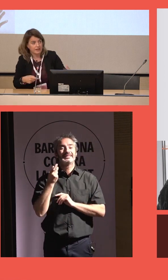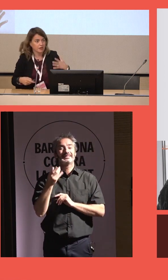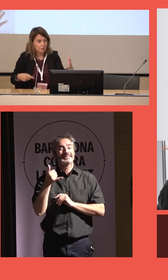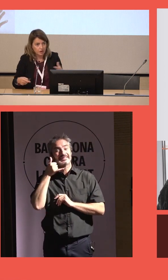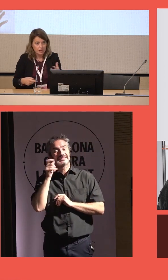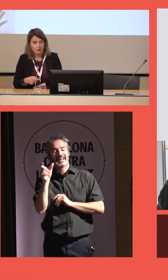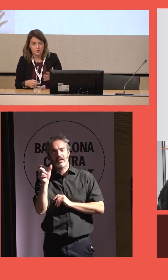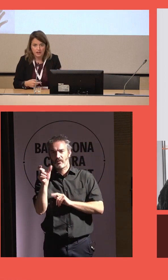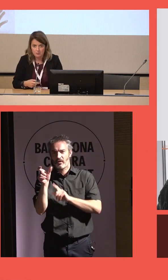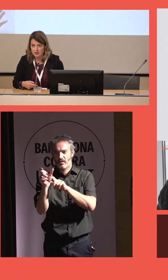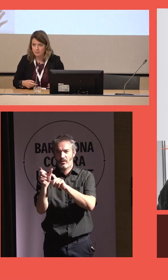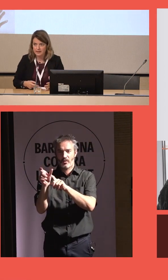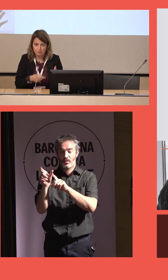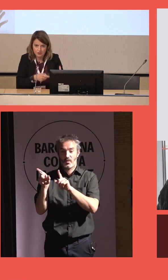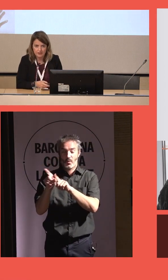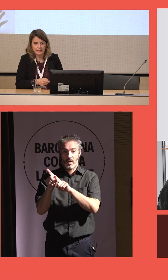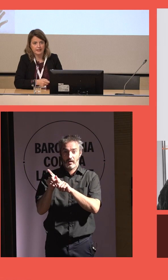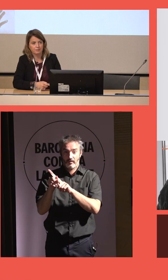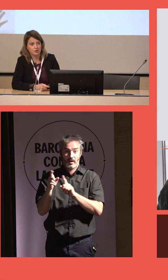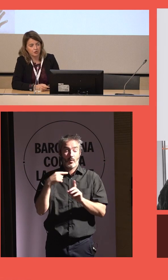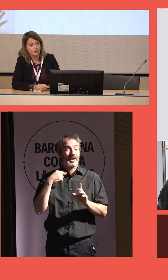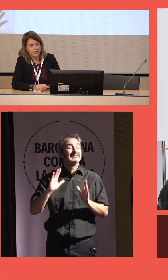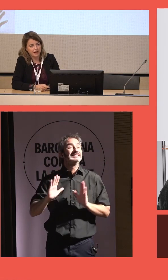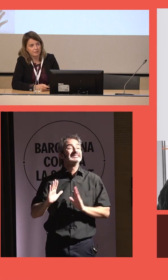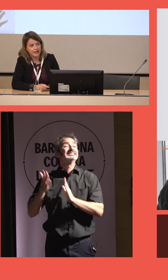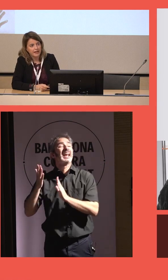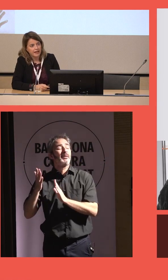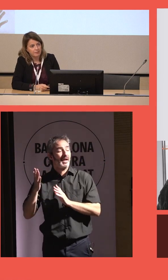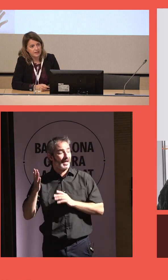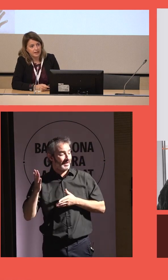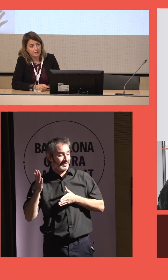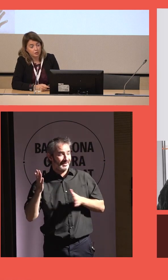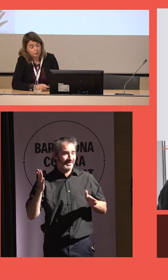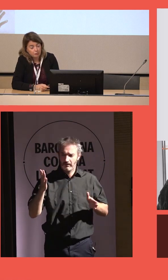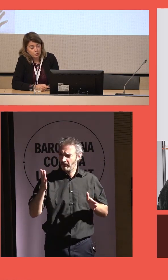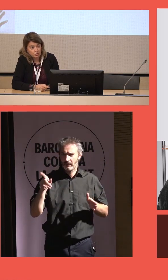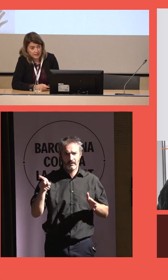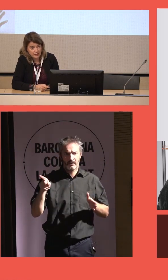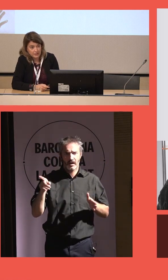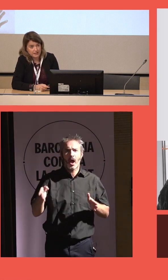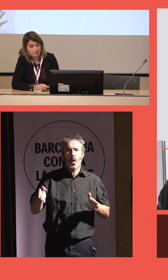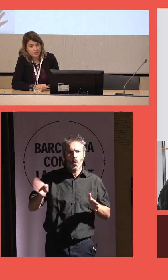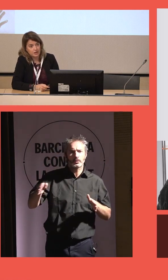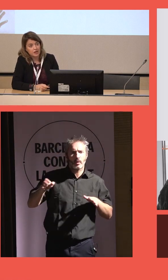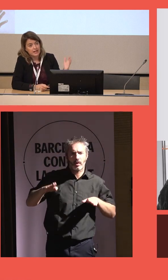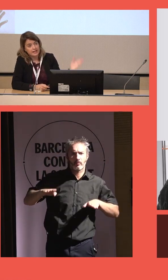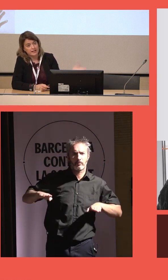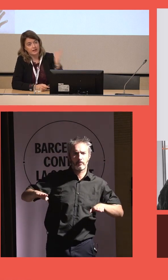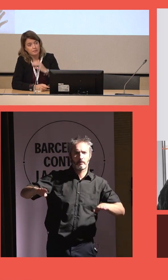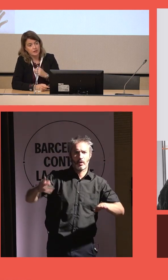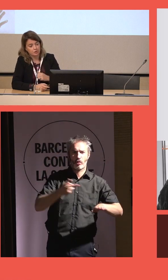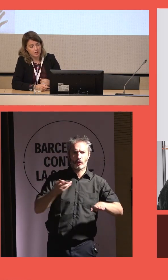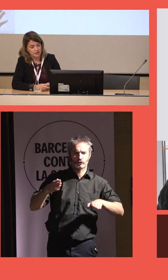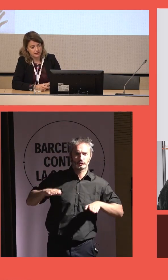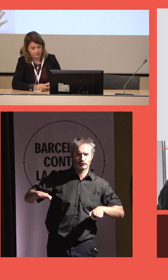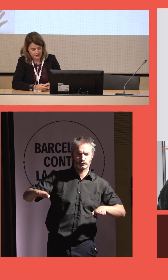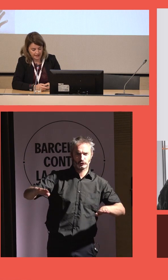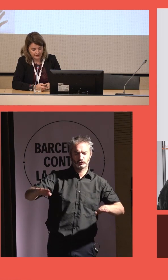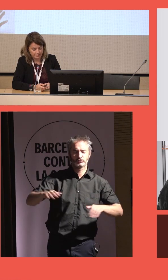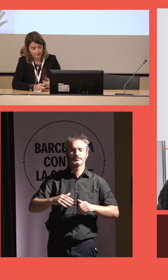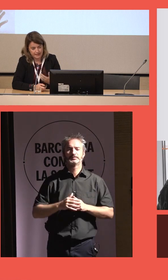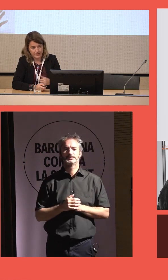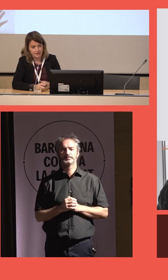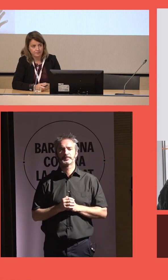telèfon que va ser com salimos del paso doncs no realment hem vist que ha tingut moltíssima acceptació i seguim amb les dues